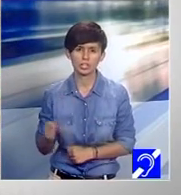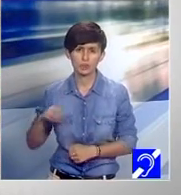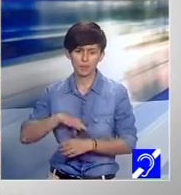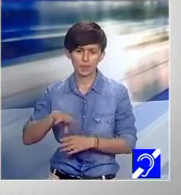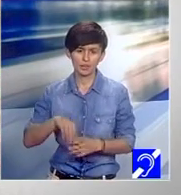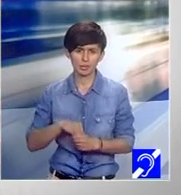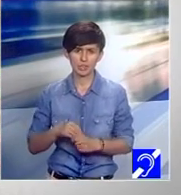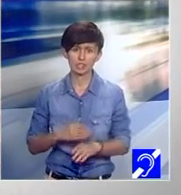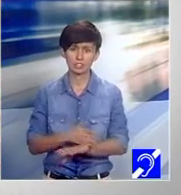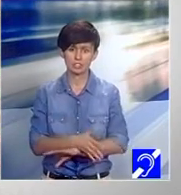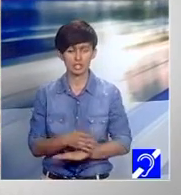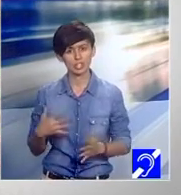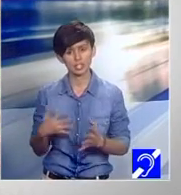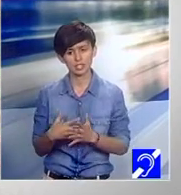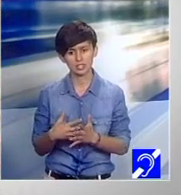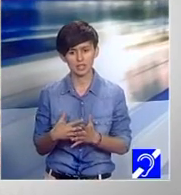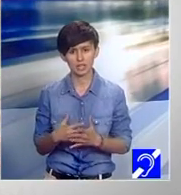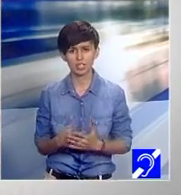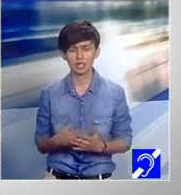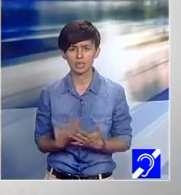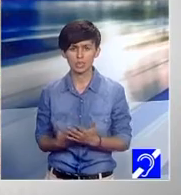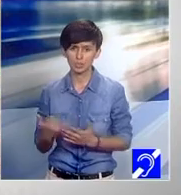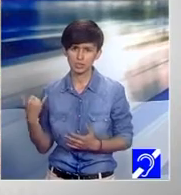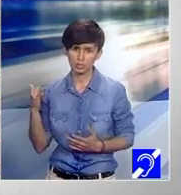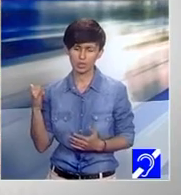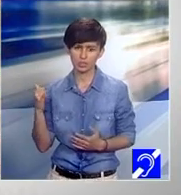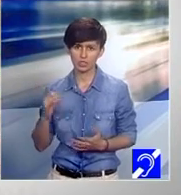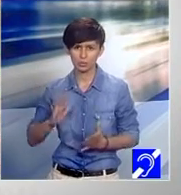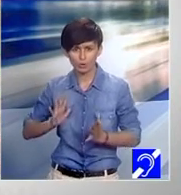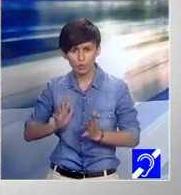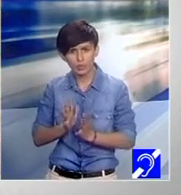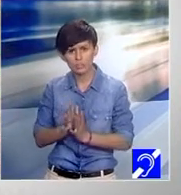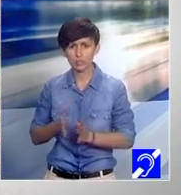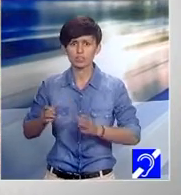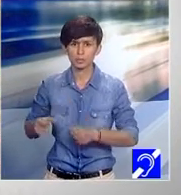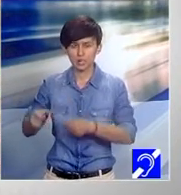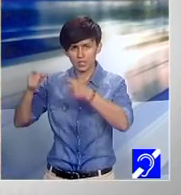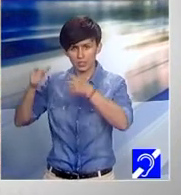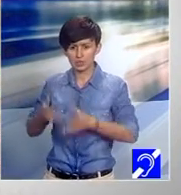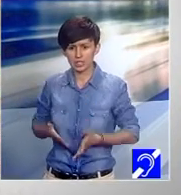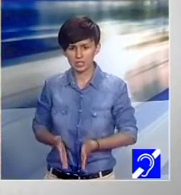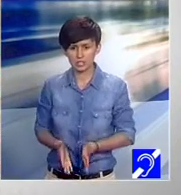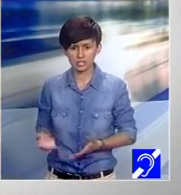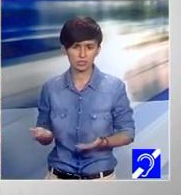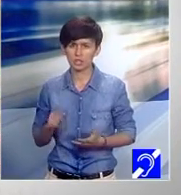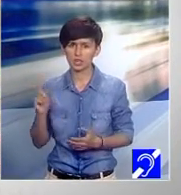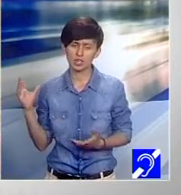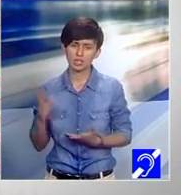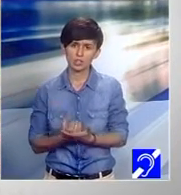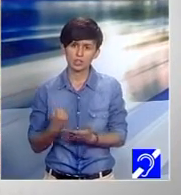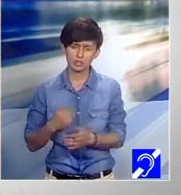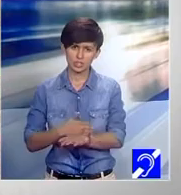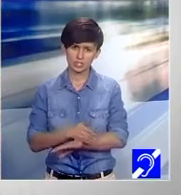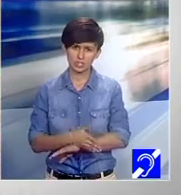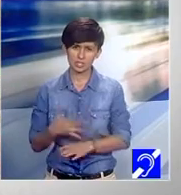la screening, pentru a veni cu o constrângere asupra maternităților care nu reușesc să introducă în screening